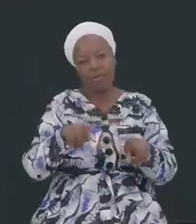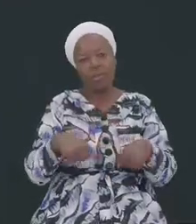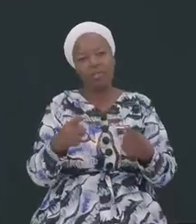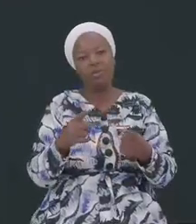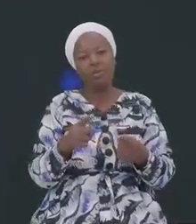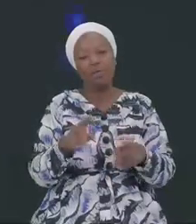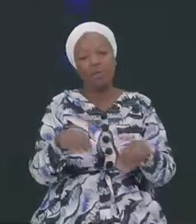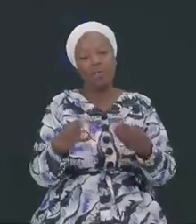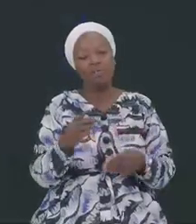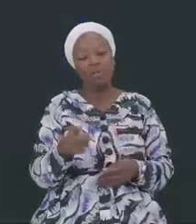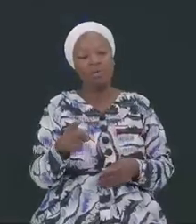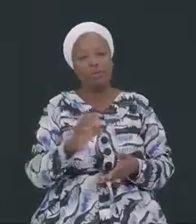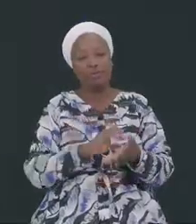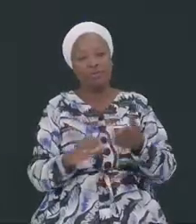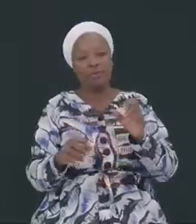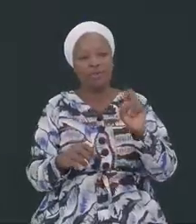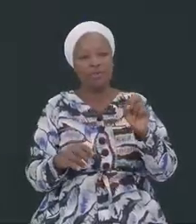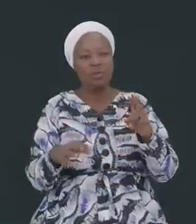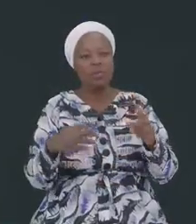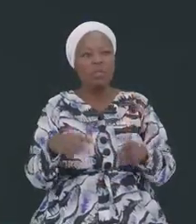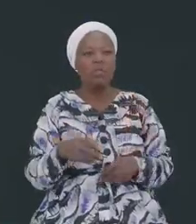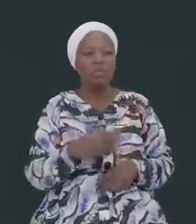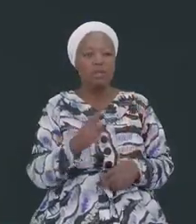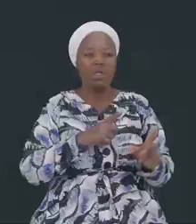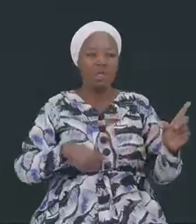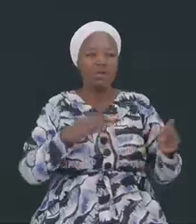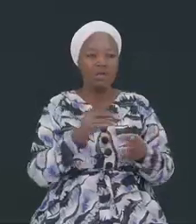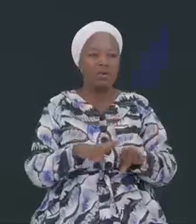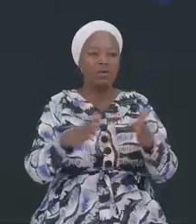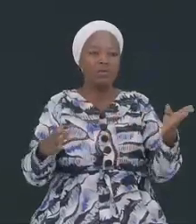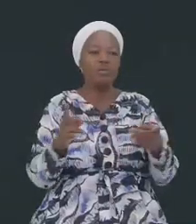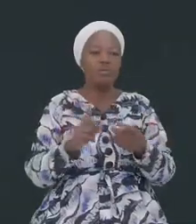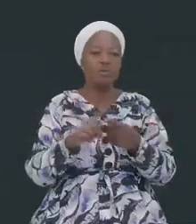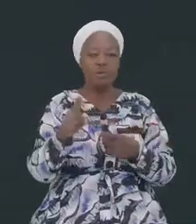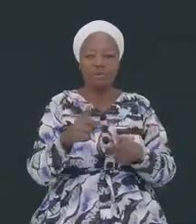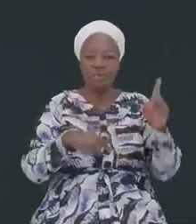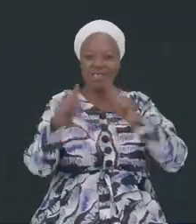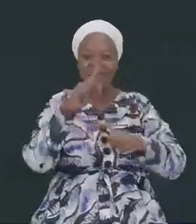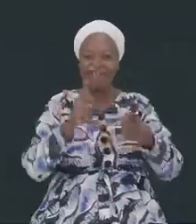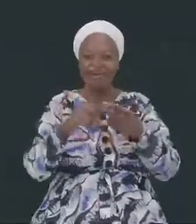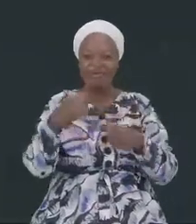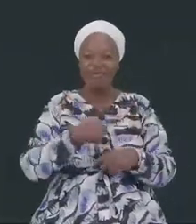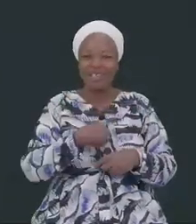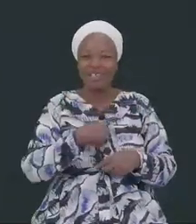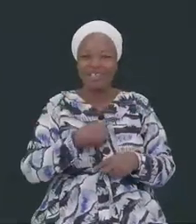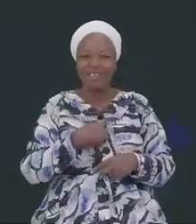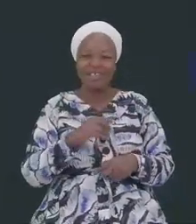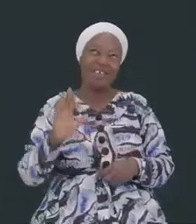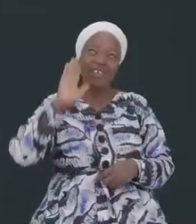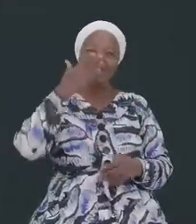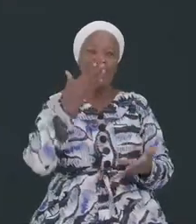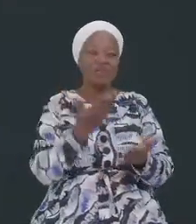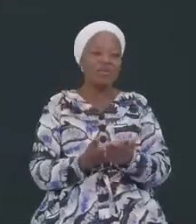12, ici dit, l'Éternel t'ouvrira son bon trésor. Il m'ouvrira son bon